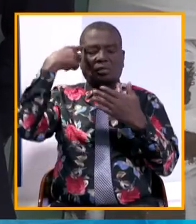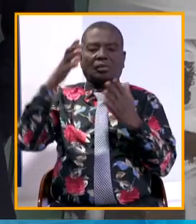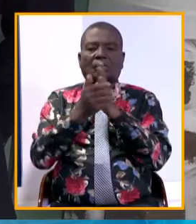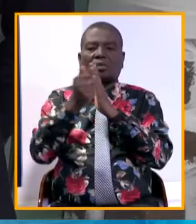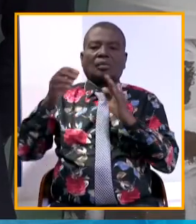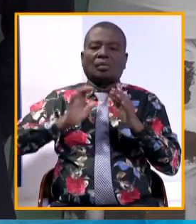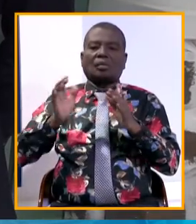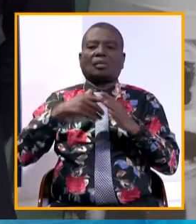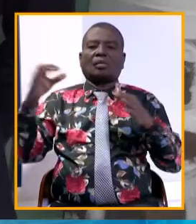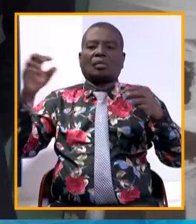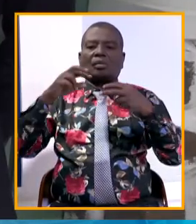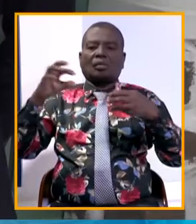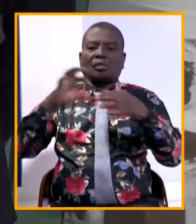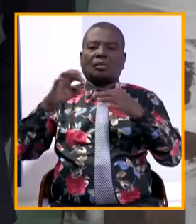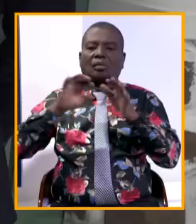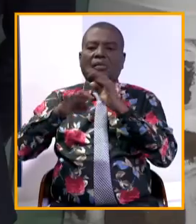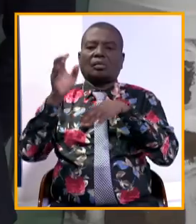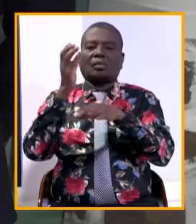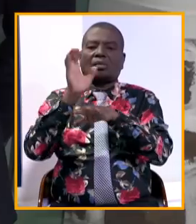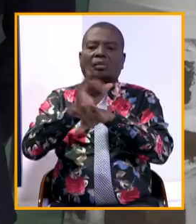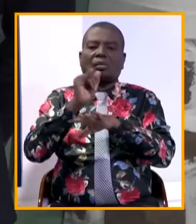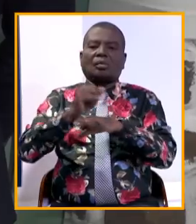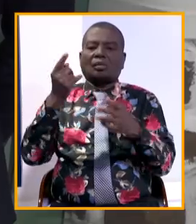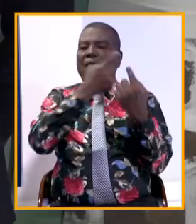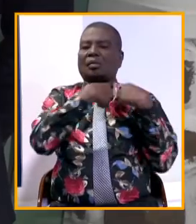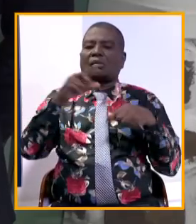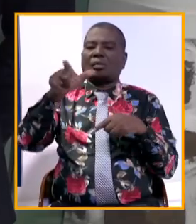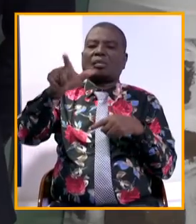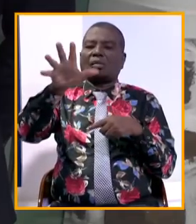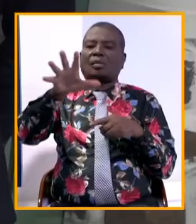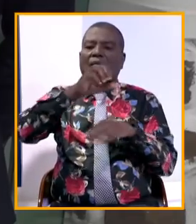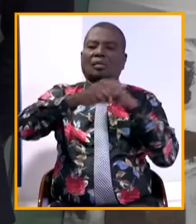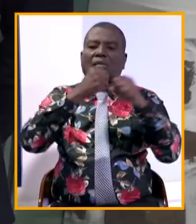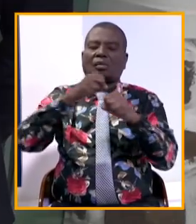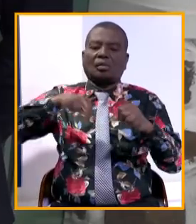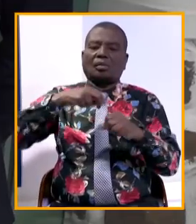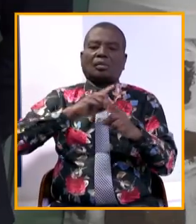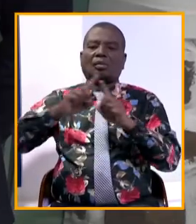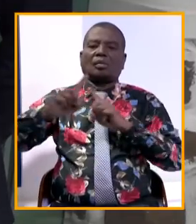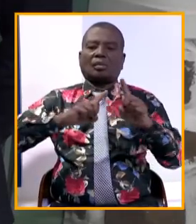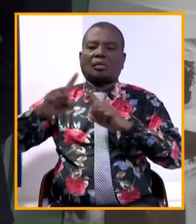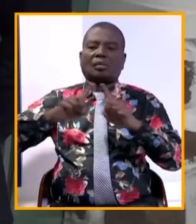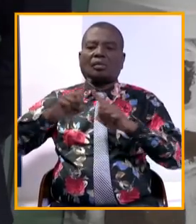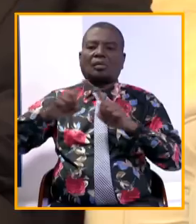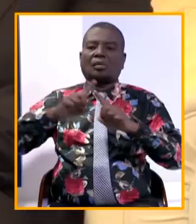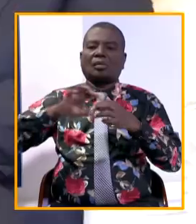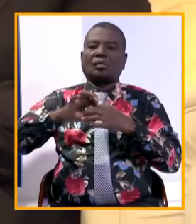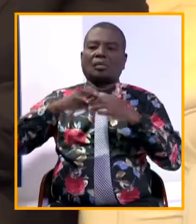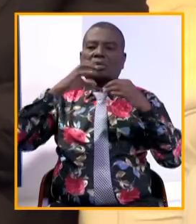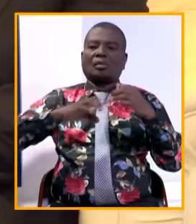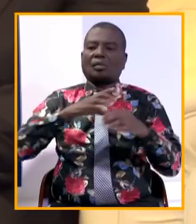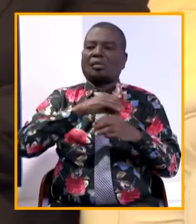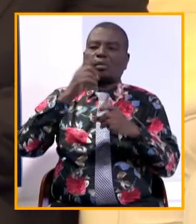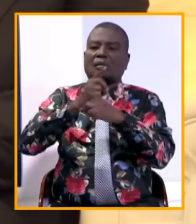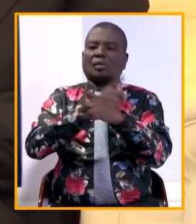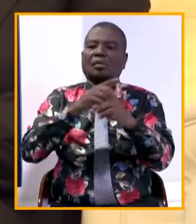qualité de notre partenariat en Côte d'Ivoire depuis maintenant 25 ans. Et puis nous avons parlé de nos enjeux de